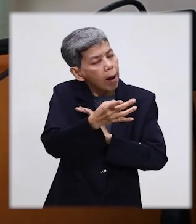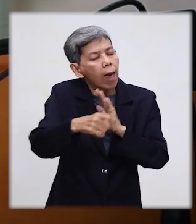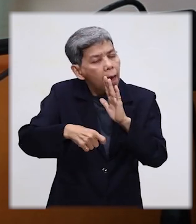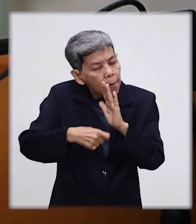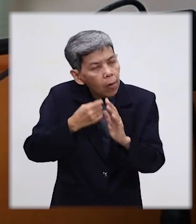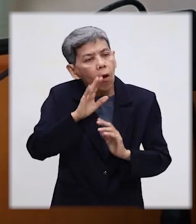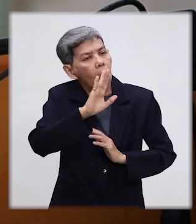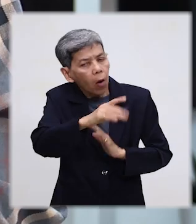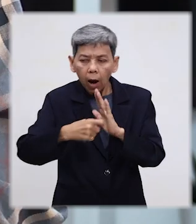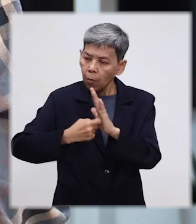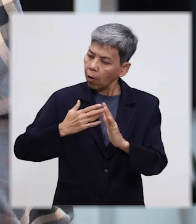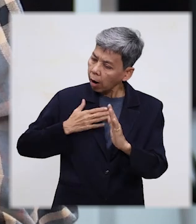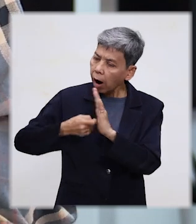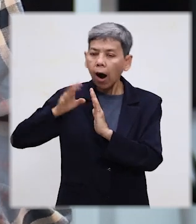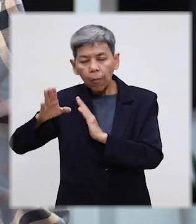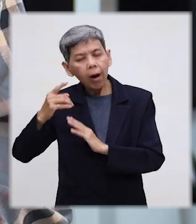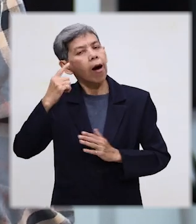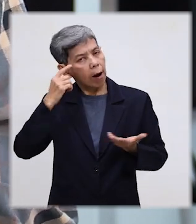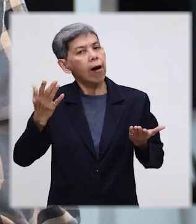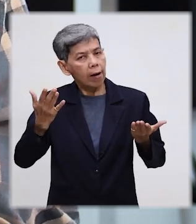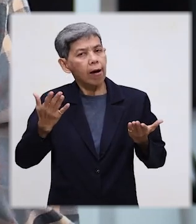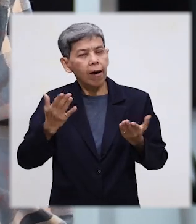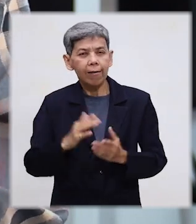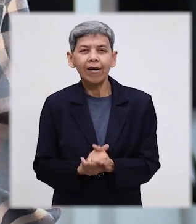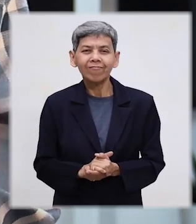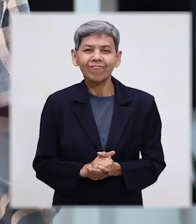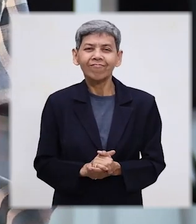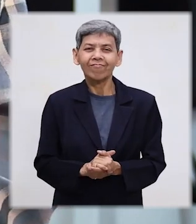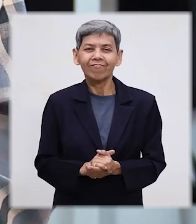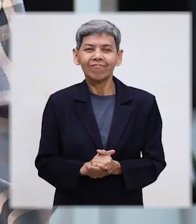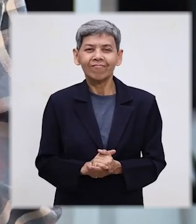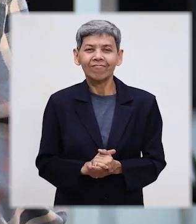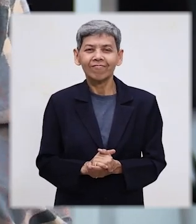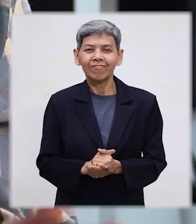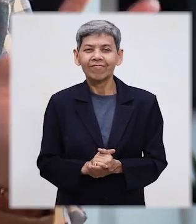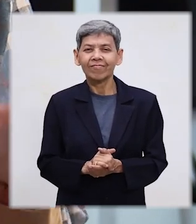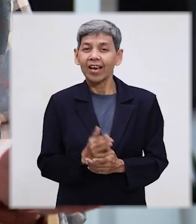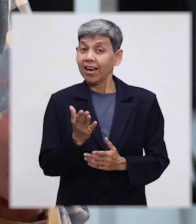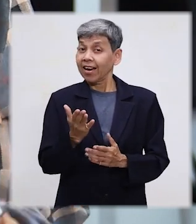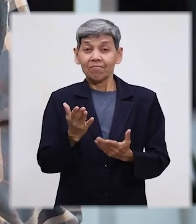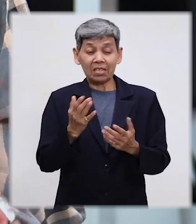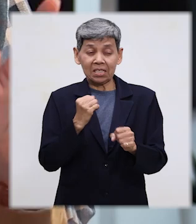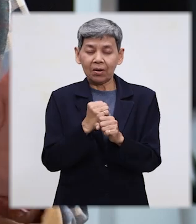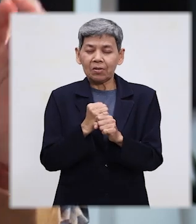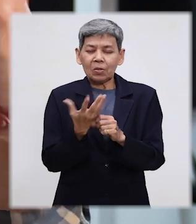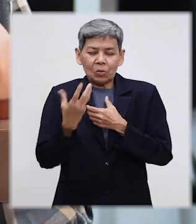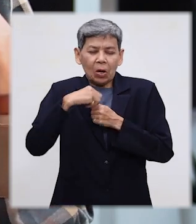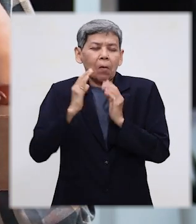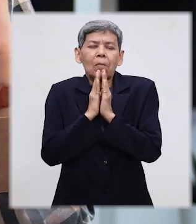ช่ ครับ จริงๆอ่ะมันไม่ได้ธรรมะธรรมโมอะไรหรอกแต่จริงๆมันคือเรื่องธรรมช